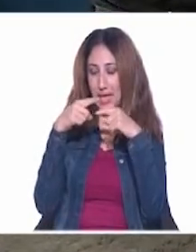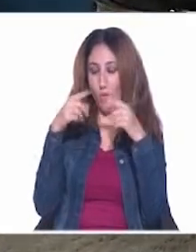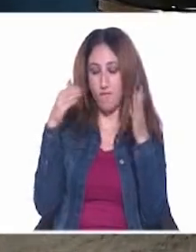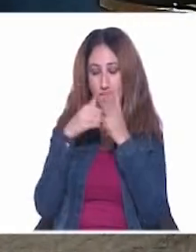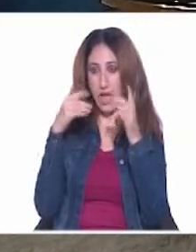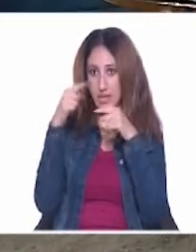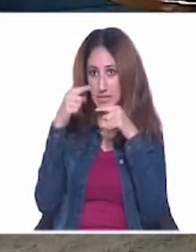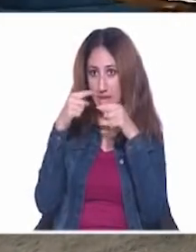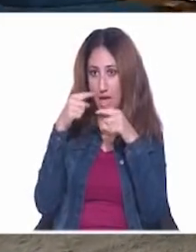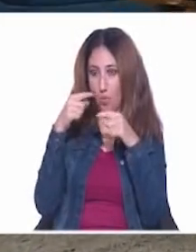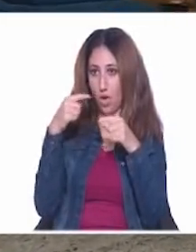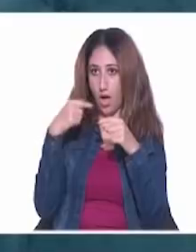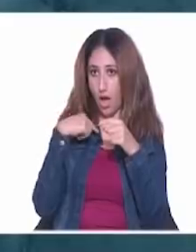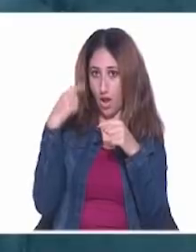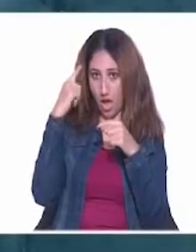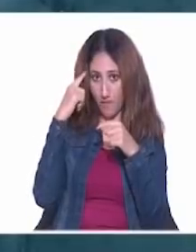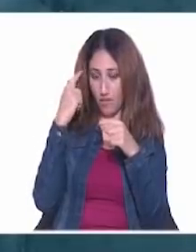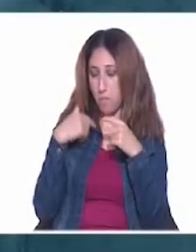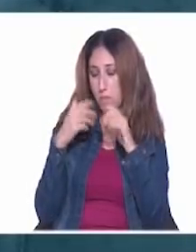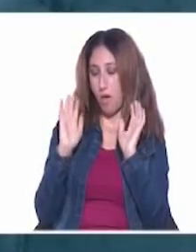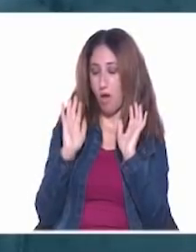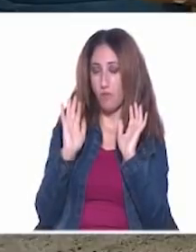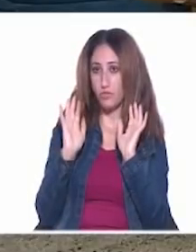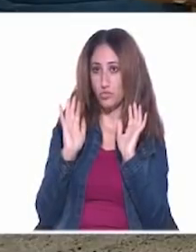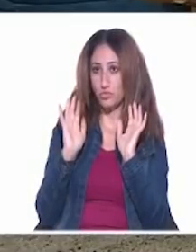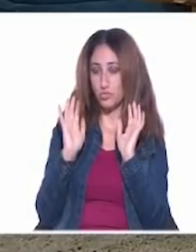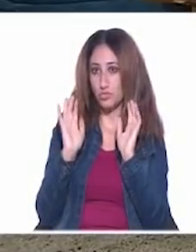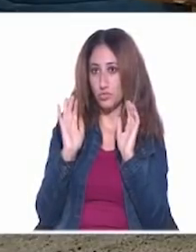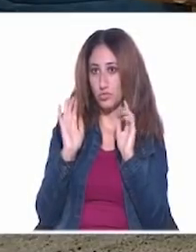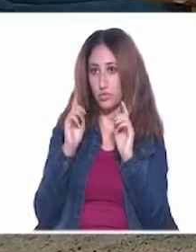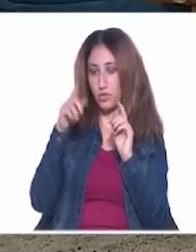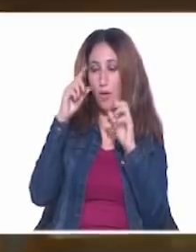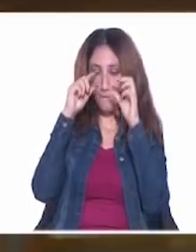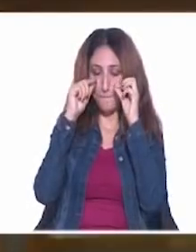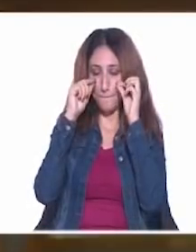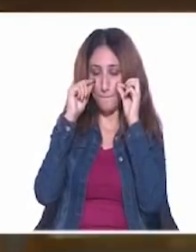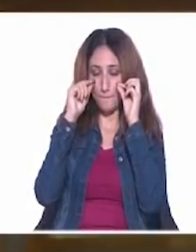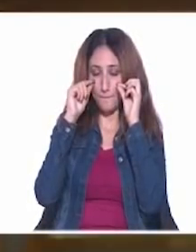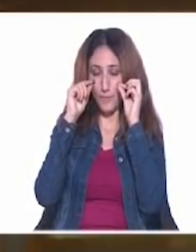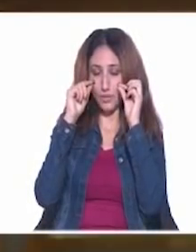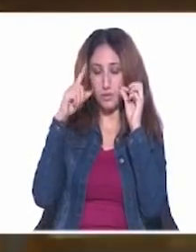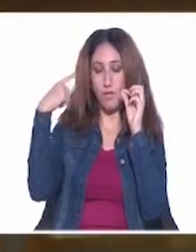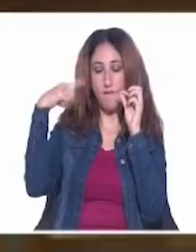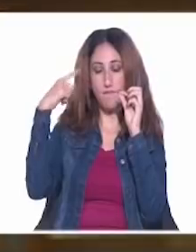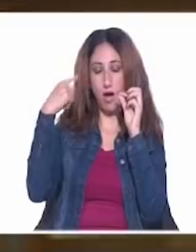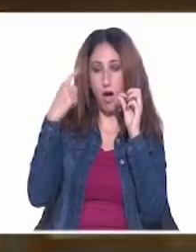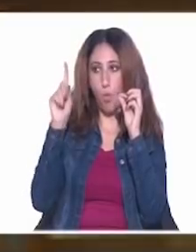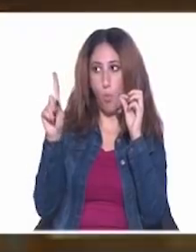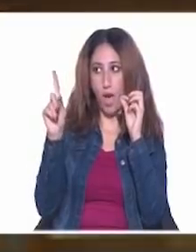اعرفه؟ لا. حد يعرف يقوله غيرك؟ لا. اتفقنا. غمض عينك بعد اذنك، فكر في رقم من 1 لـ 5،